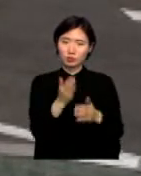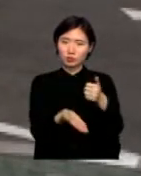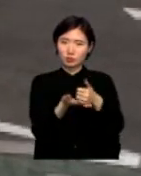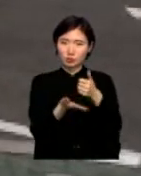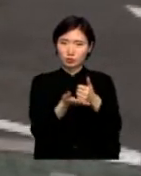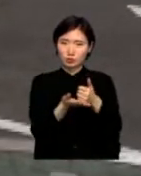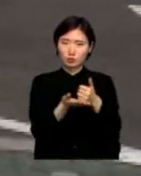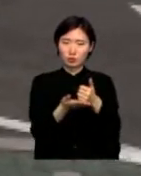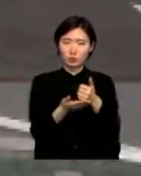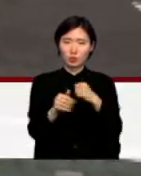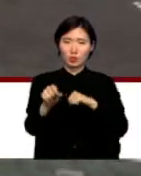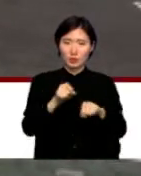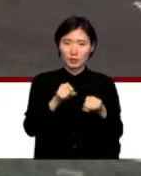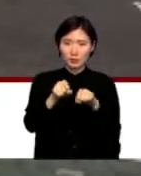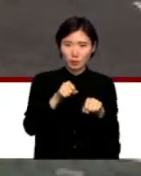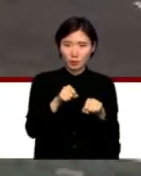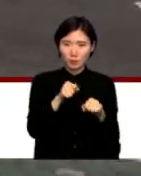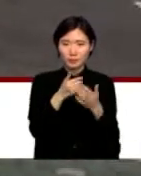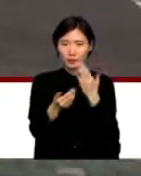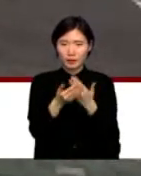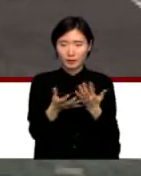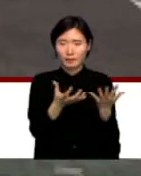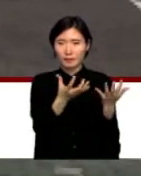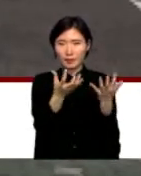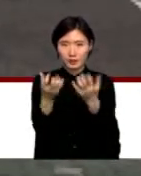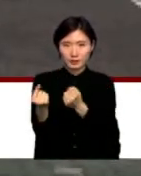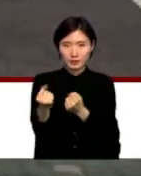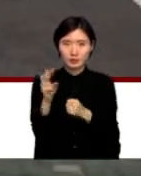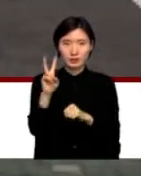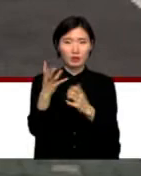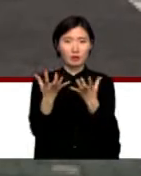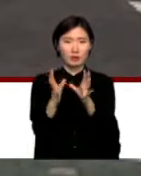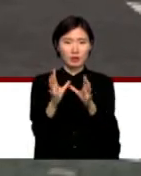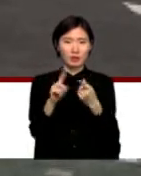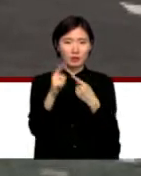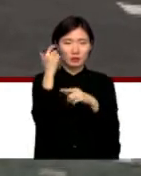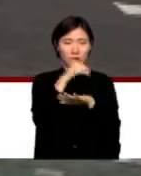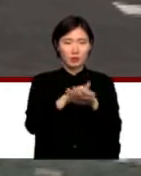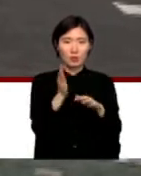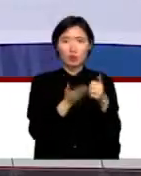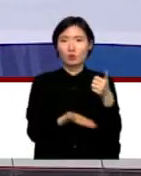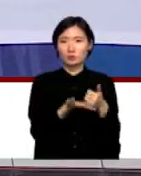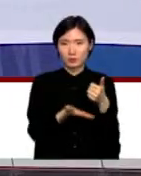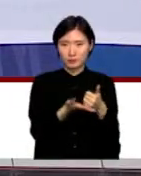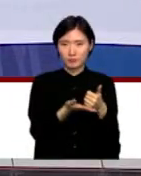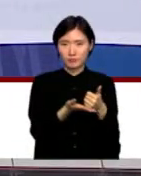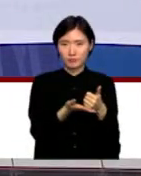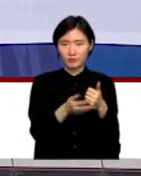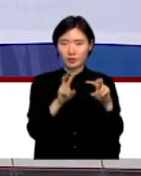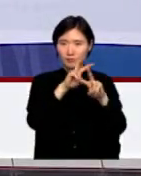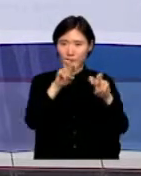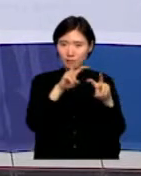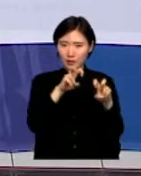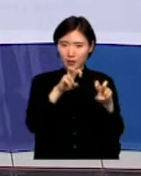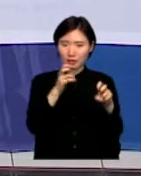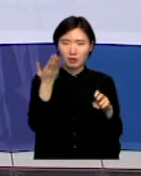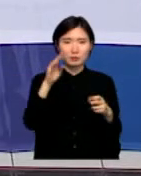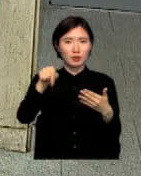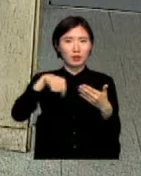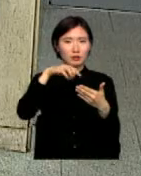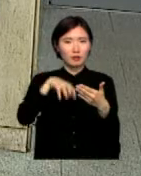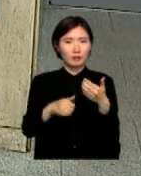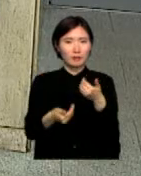활동 경험이 많은 전 현직 구청장 들을 내세운 야권에 대한 전략 공천으로 풀이됩니다 하지만 당내 반발이 만만치